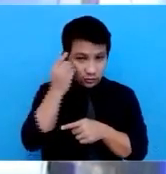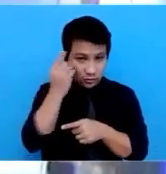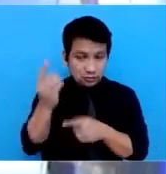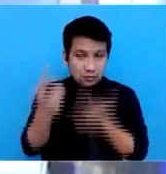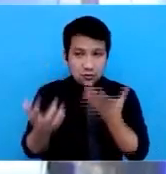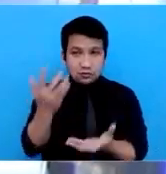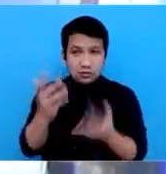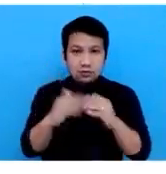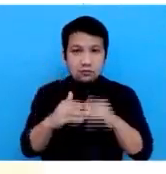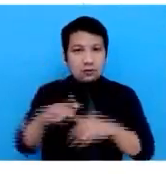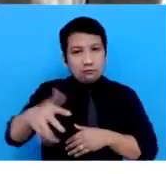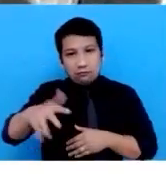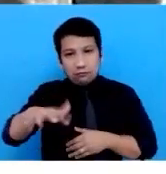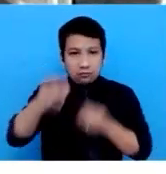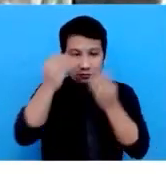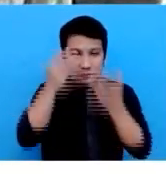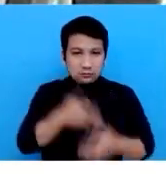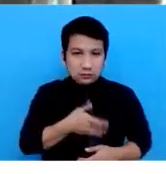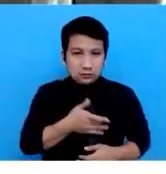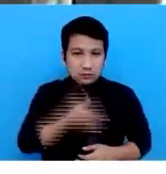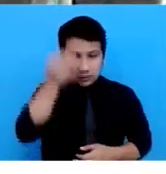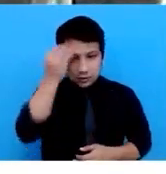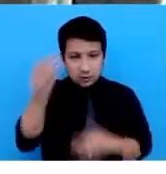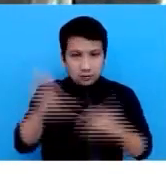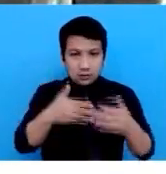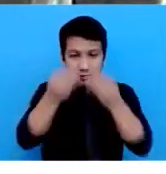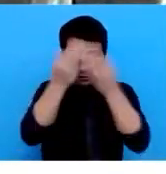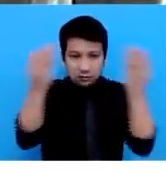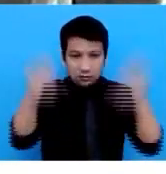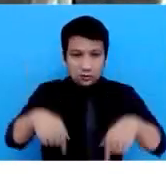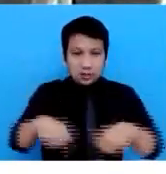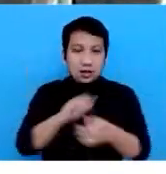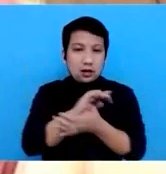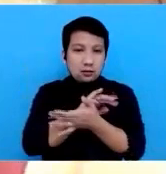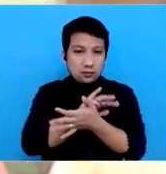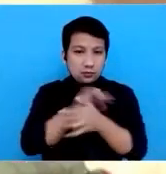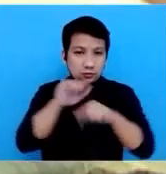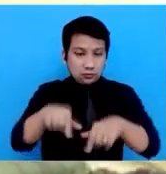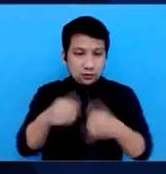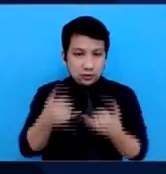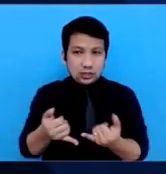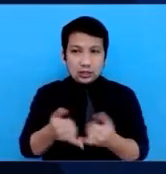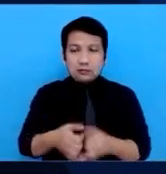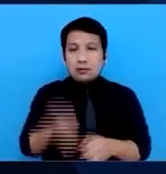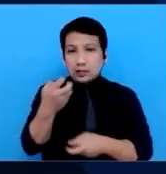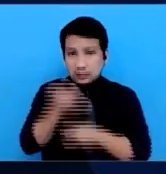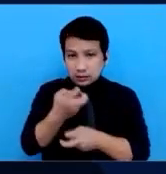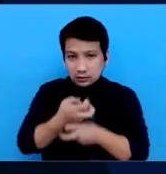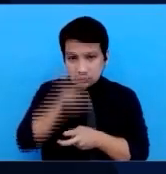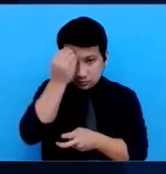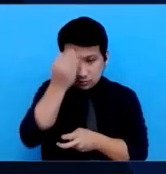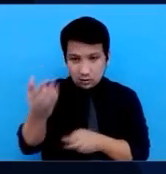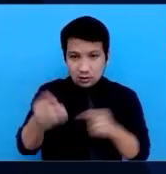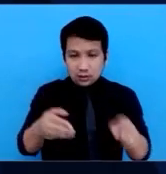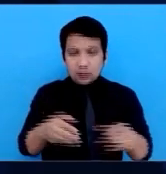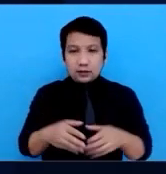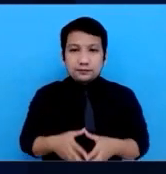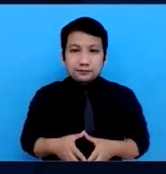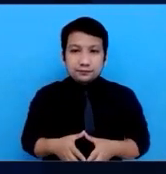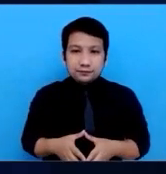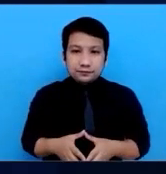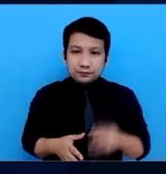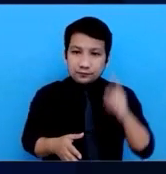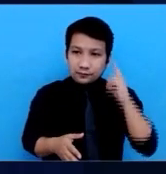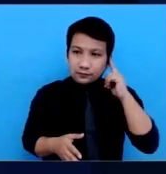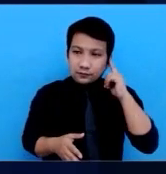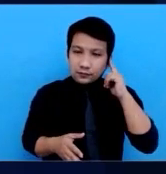ospital. Marami kasing healthcare workers ang nahawa na rin. It would probably help if we slow it down to some